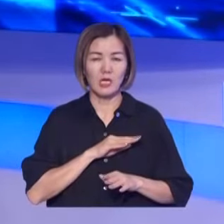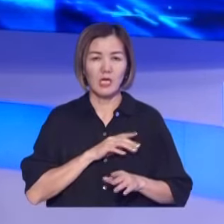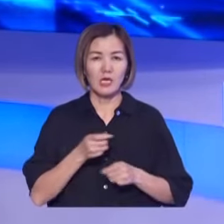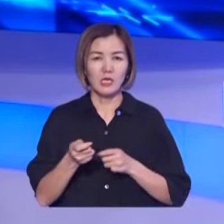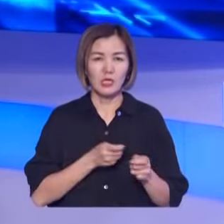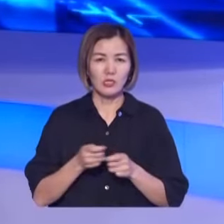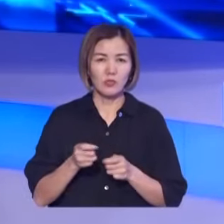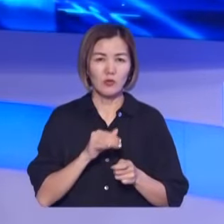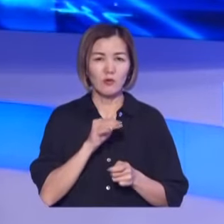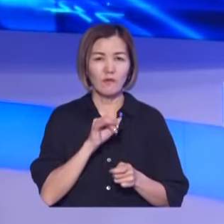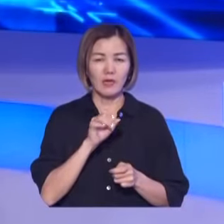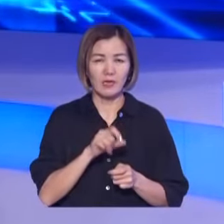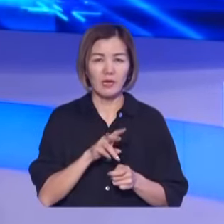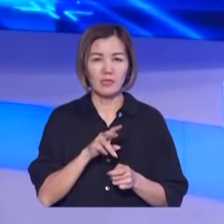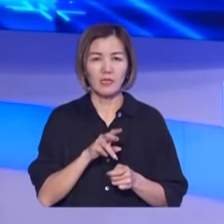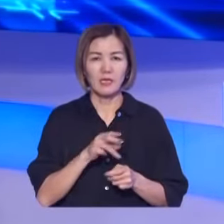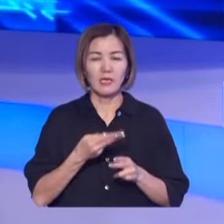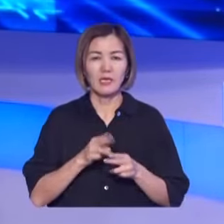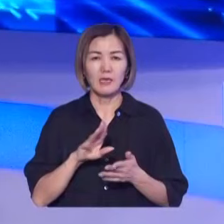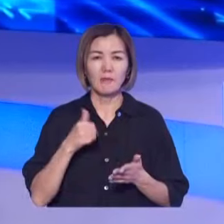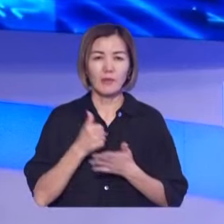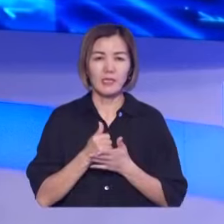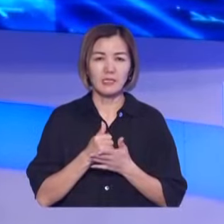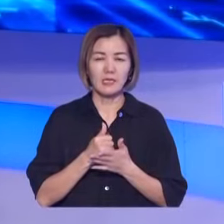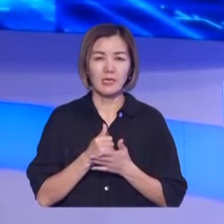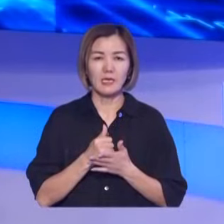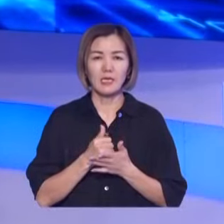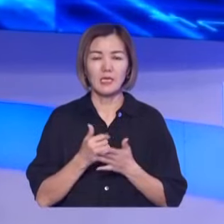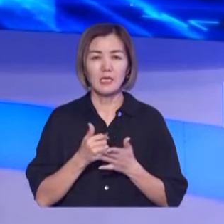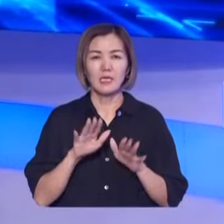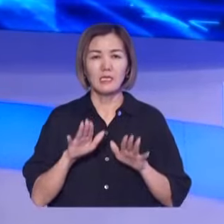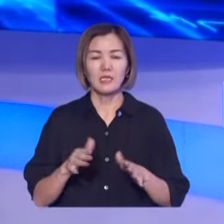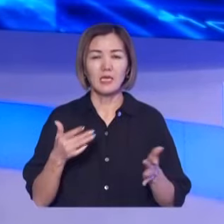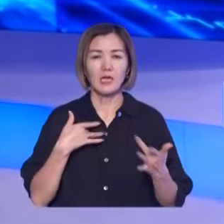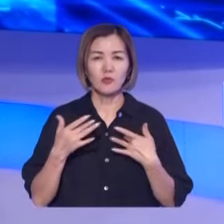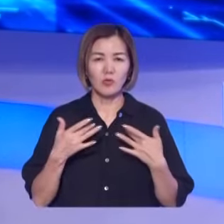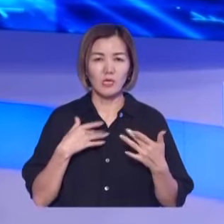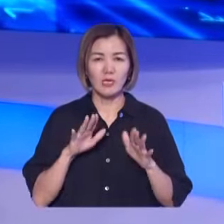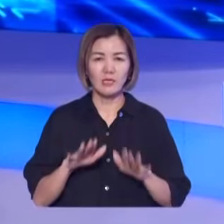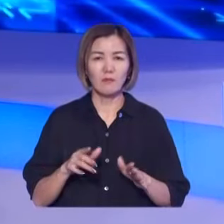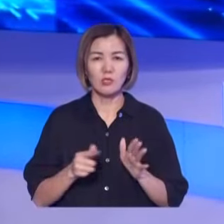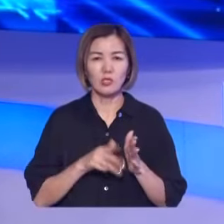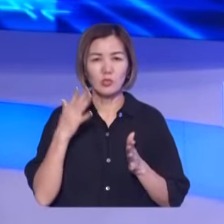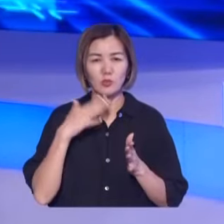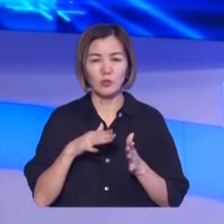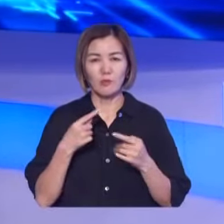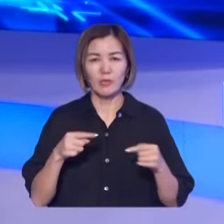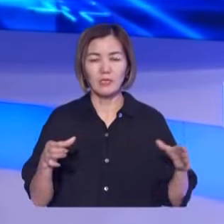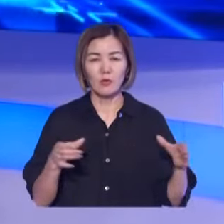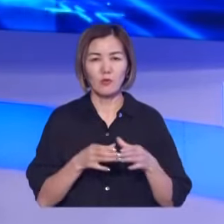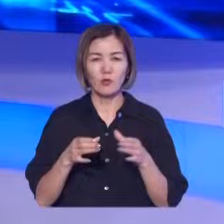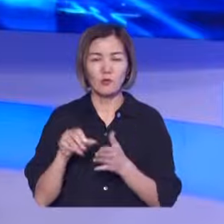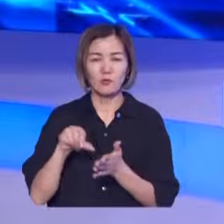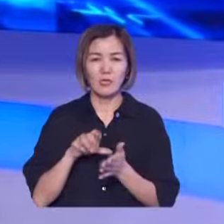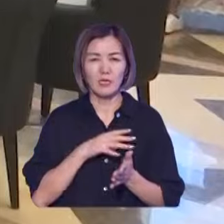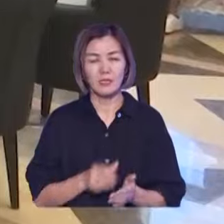Фархат Молдағали ең басты ерекшелігі саундрама жанрындағы спектакльге тек театр актерлары ғана емес, Жетісудың басқа да ұжымдары